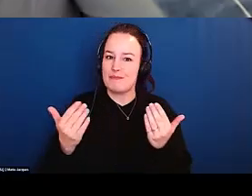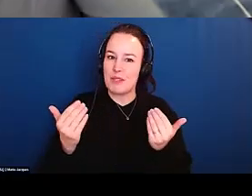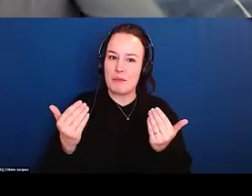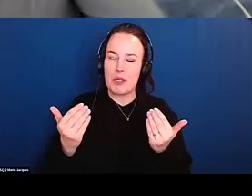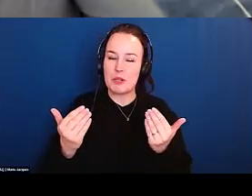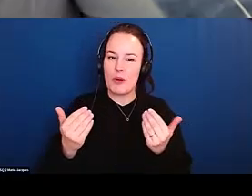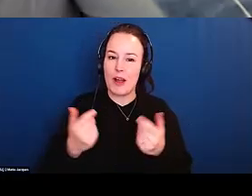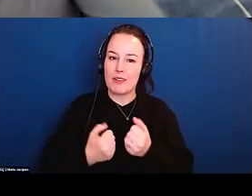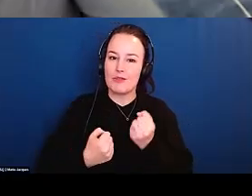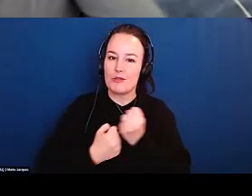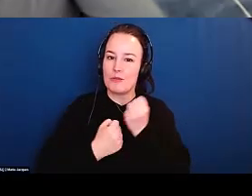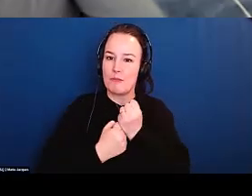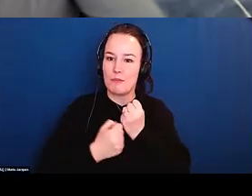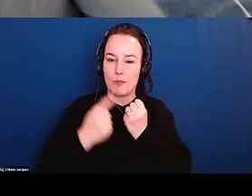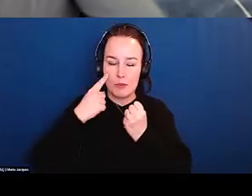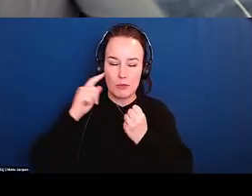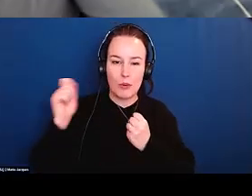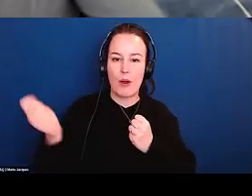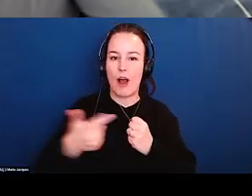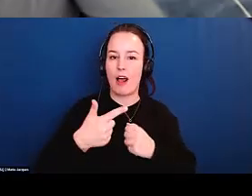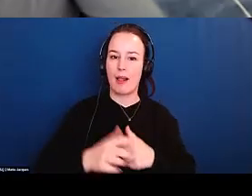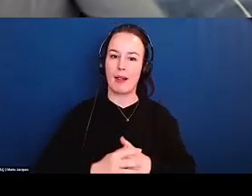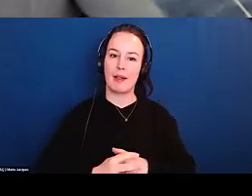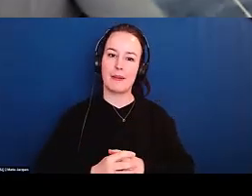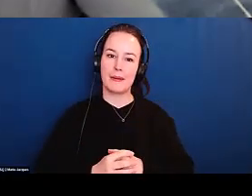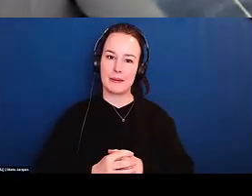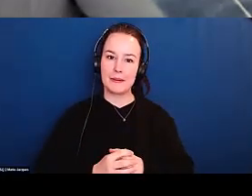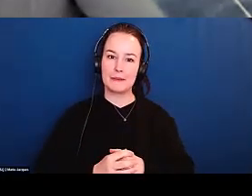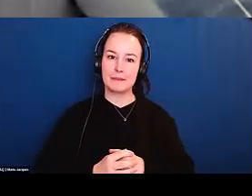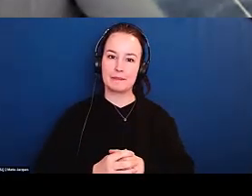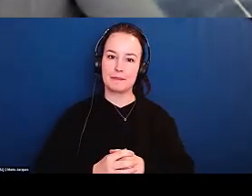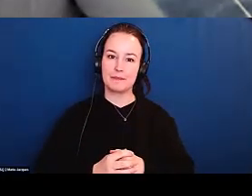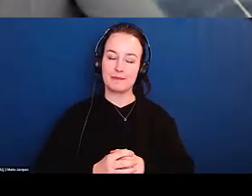a besoin de soutien de tout le monde. Donc,